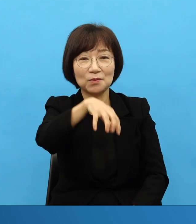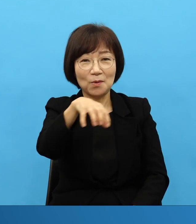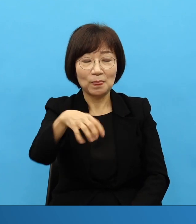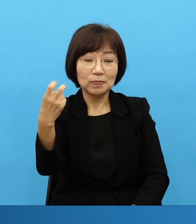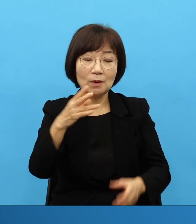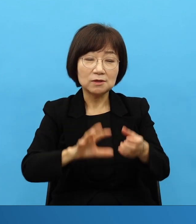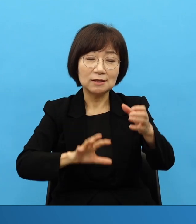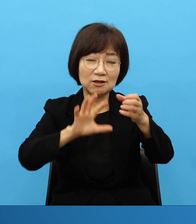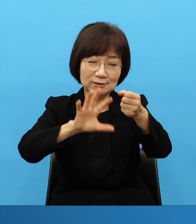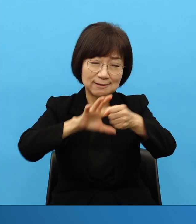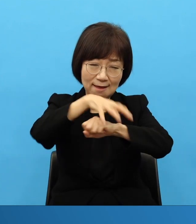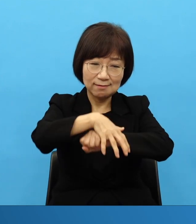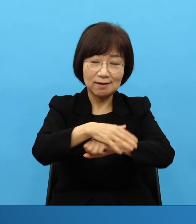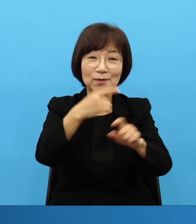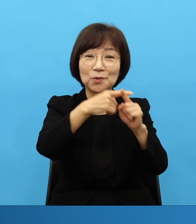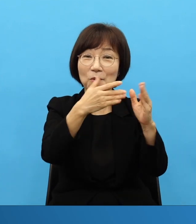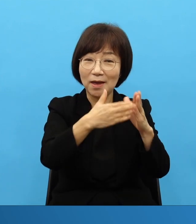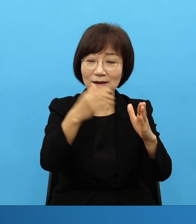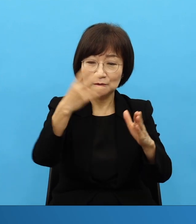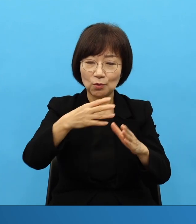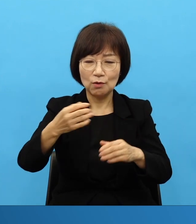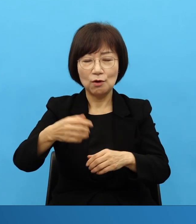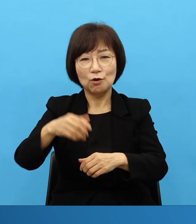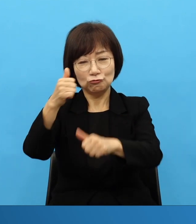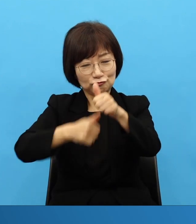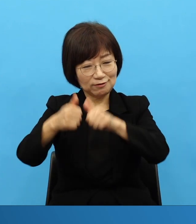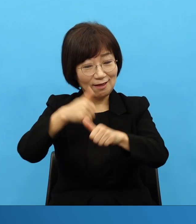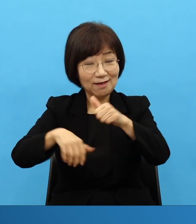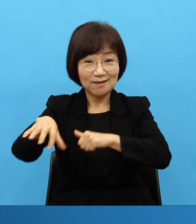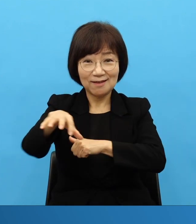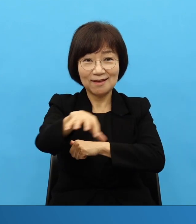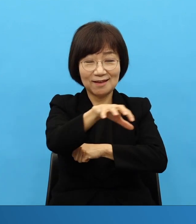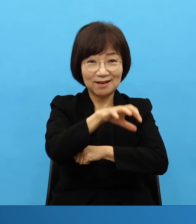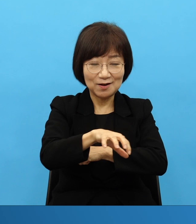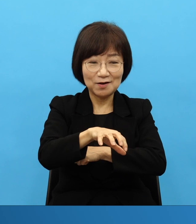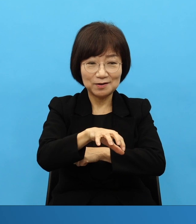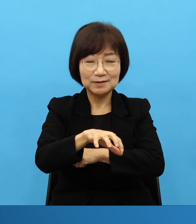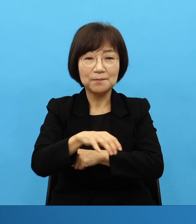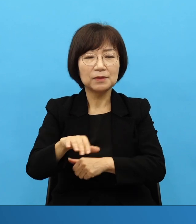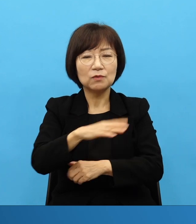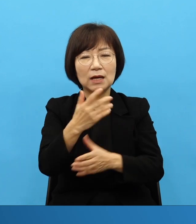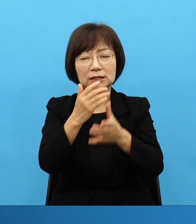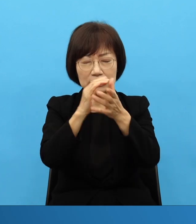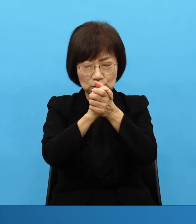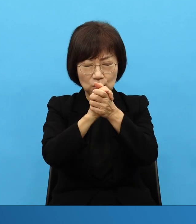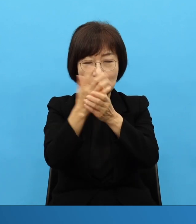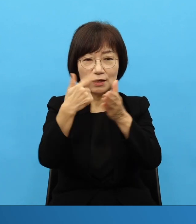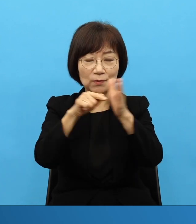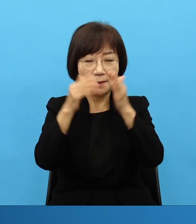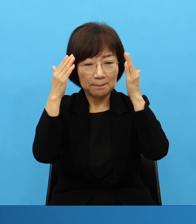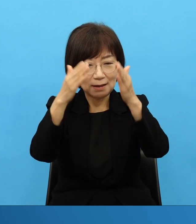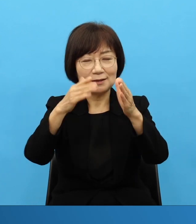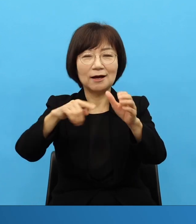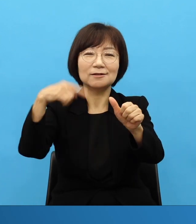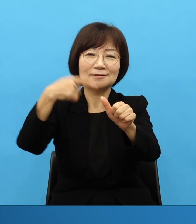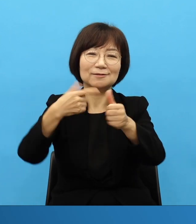현장, 무너지는 후대 현장 등 다락방 모든 가족이 마음 담고 기도할 방향을 전했습니다.